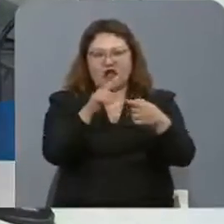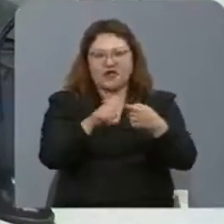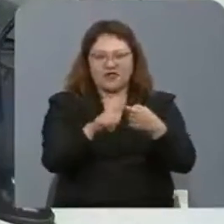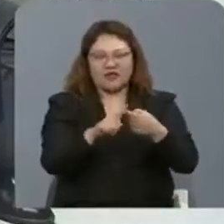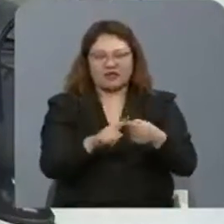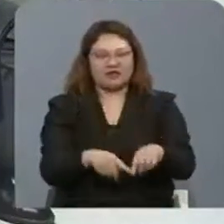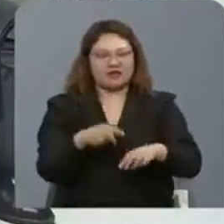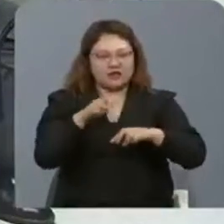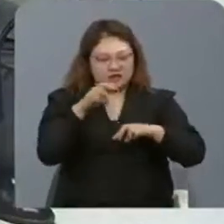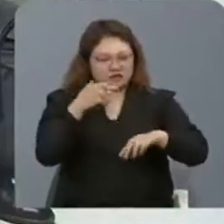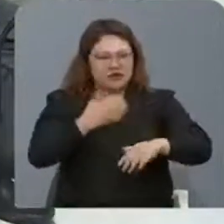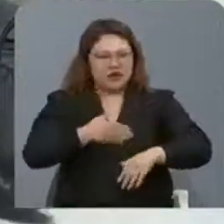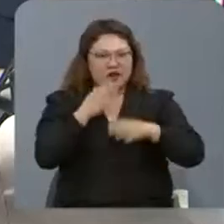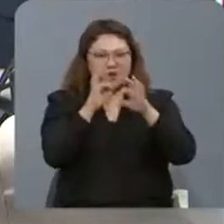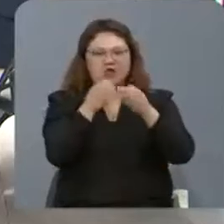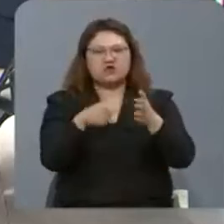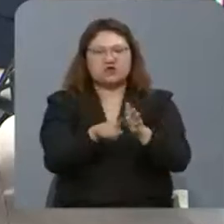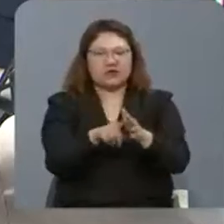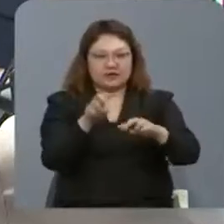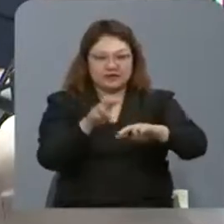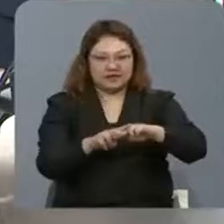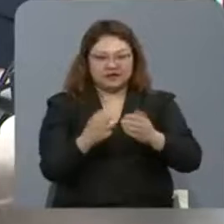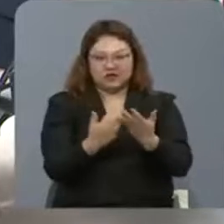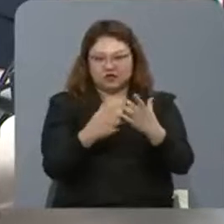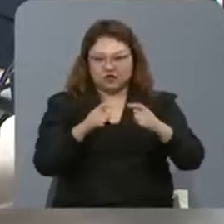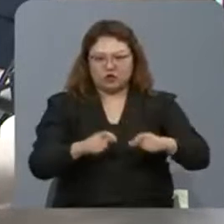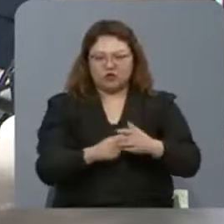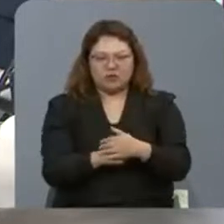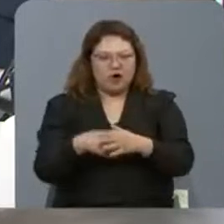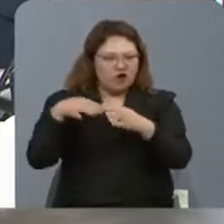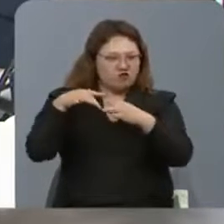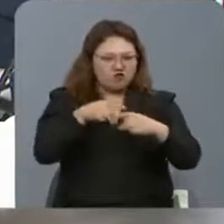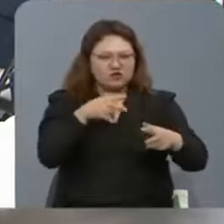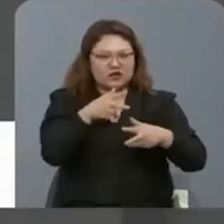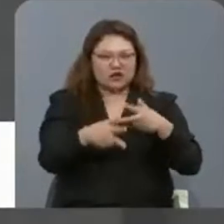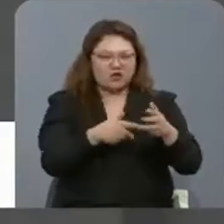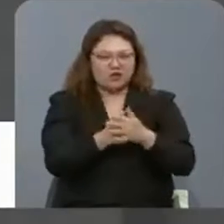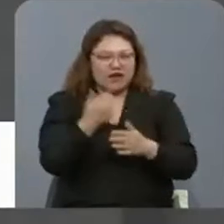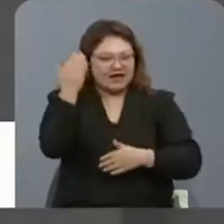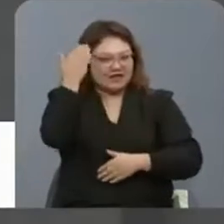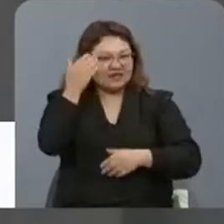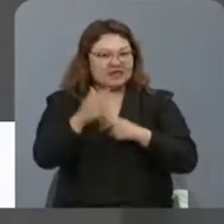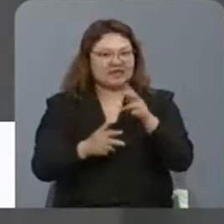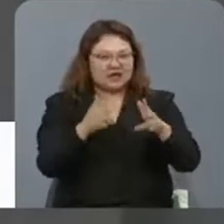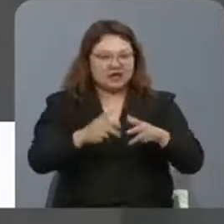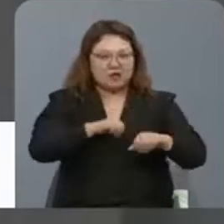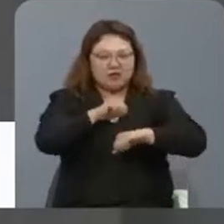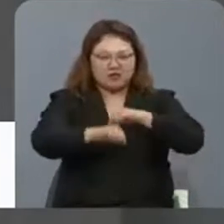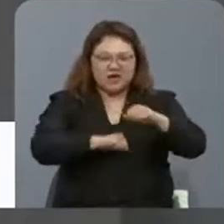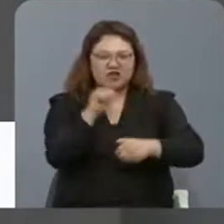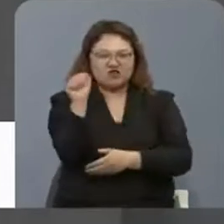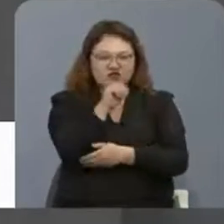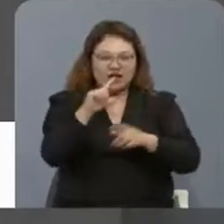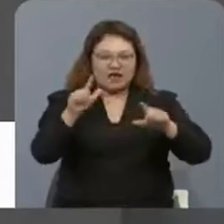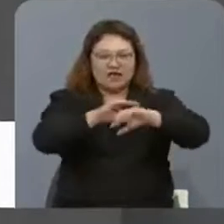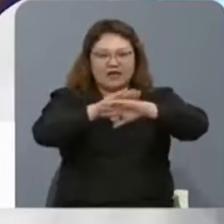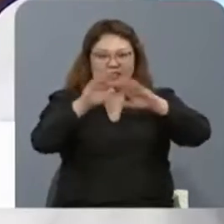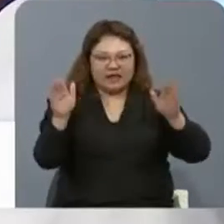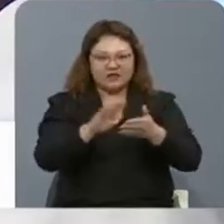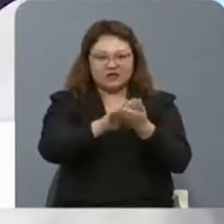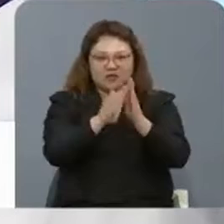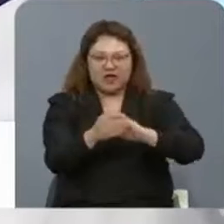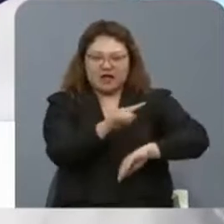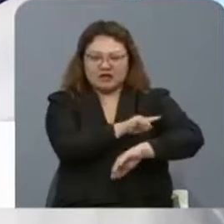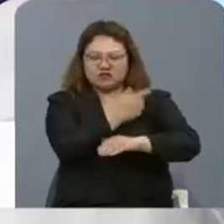위한 자리. 제주를 우주산업과 친환경 지식산업, 자율주행, 기후변화 산업 등의